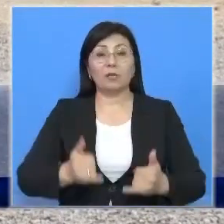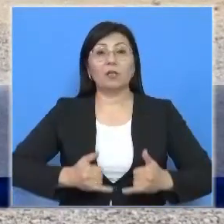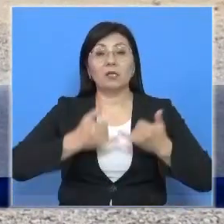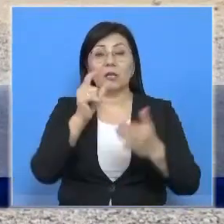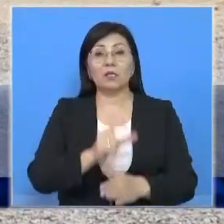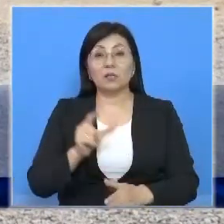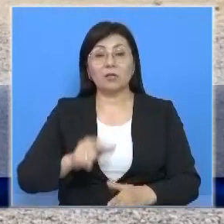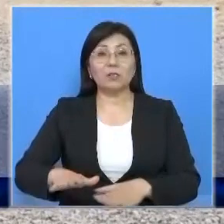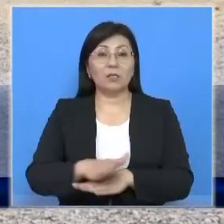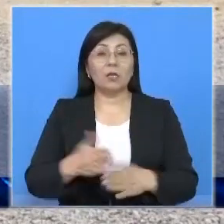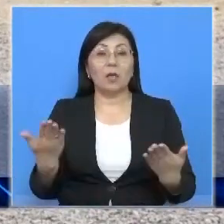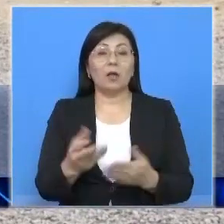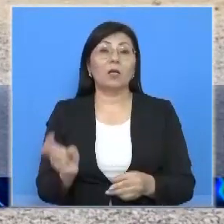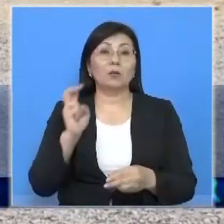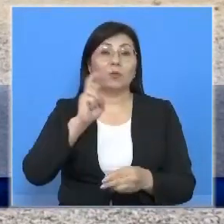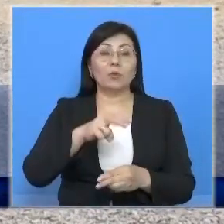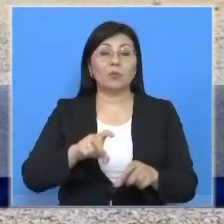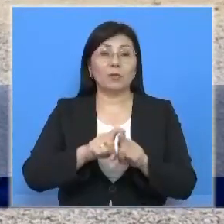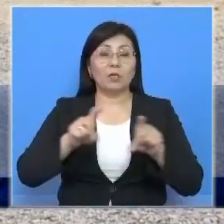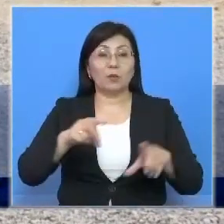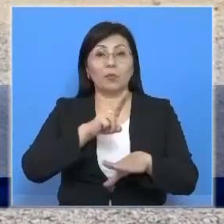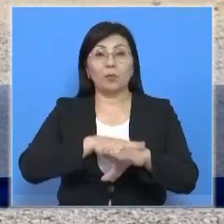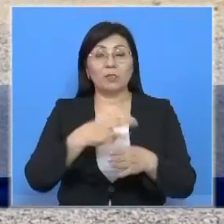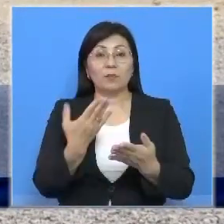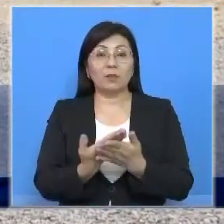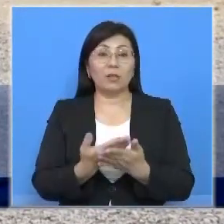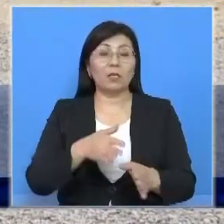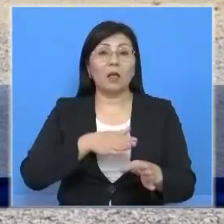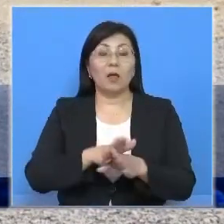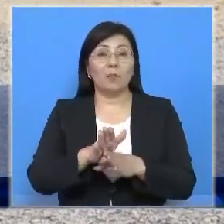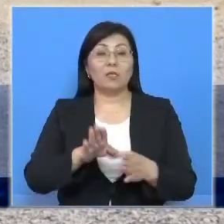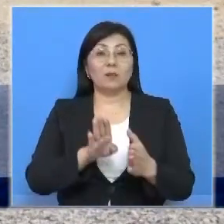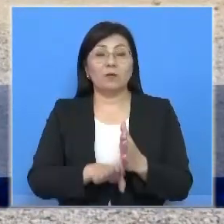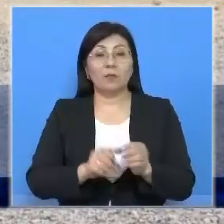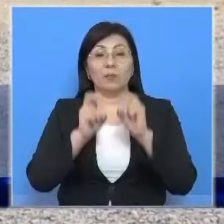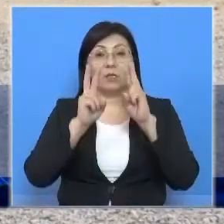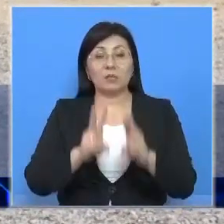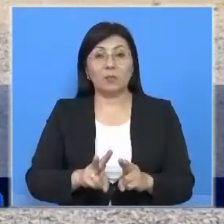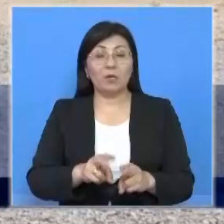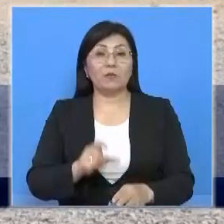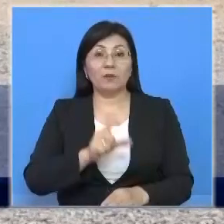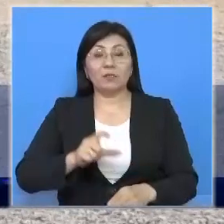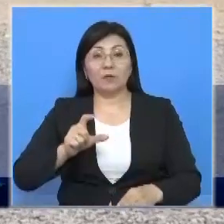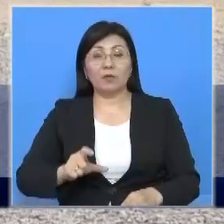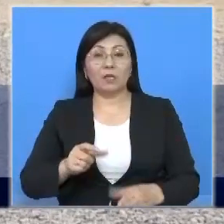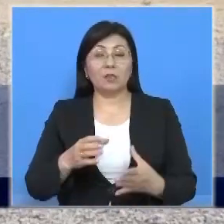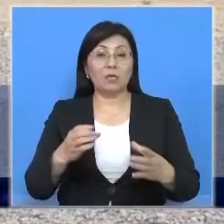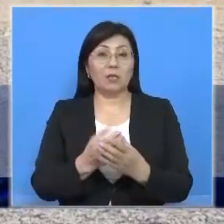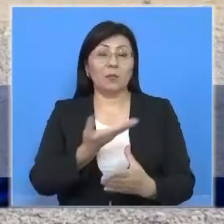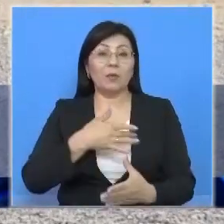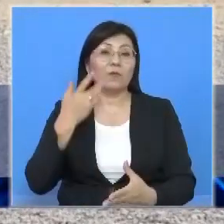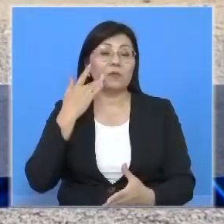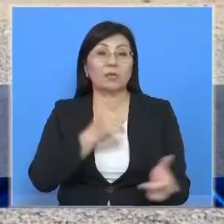жителей, которые будут посещать пункт полиции. В рамках концепции по обеспечению безопасности в партнерстве с гражданским обществом мы